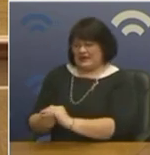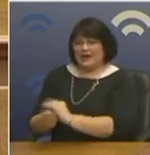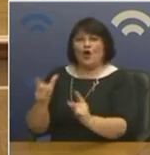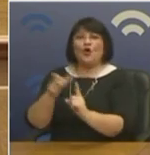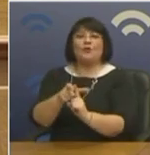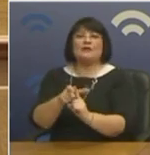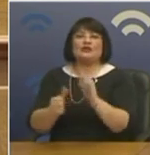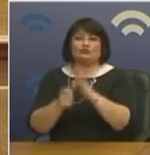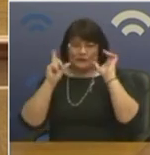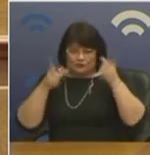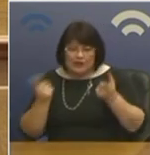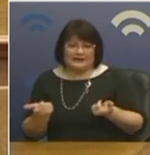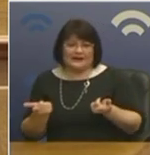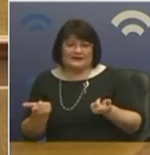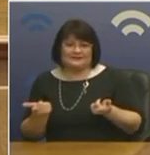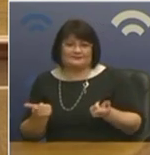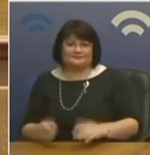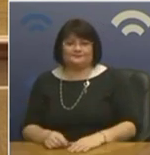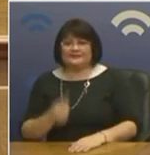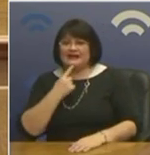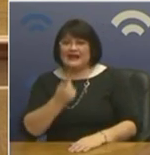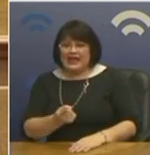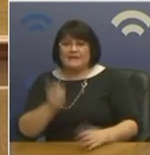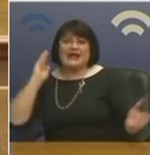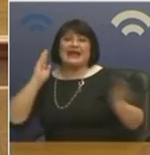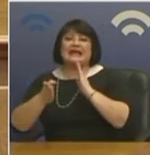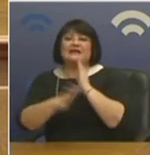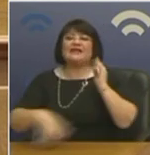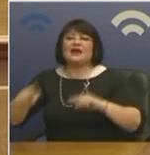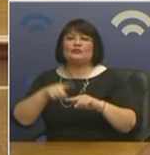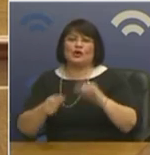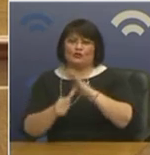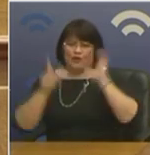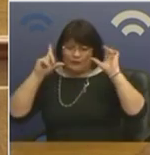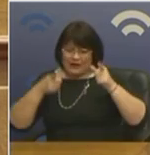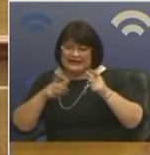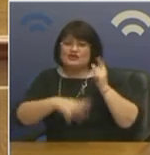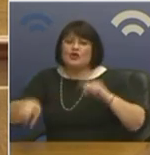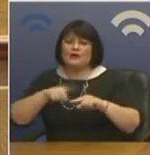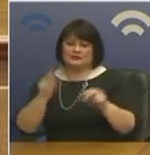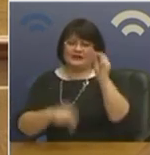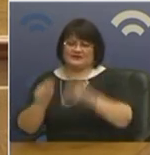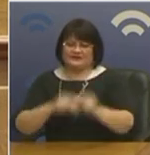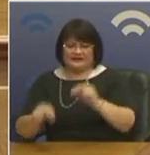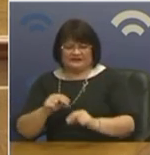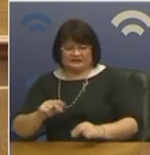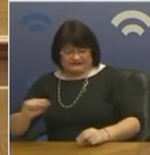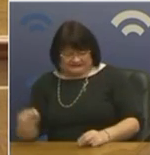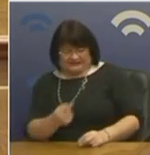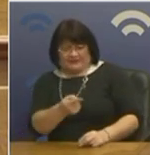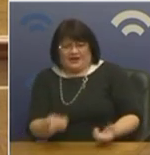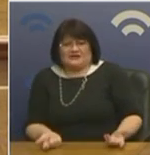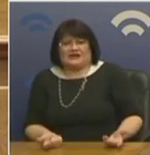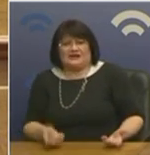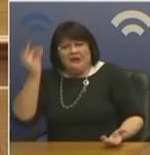Προέδρου της Δημοκρατίας, τι λέγεται? Εμείς λέμε άμεσα από τον ελληνικό λαό να ψηφίζεται ο Πρόεδρος της Δημοκρατίας. Γιατί μας ενοχλεί? Και η Γαλλία είναι